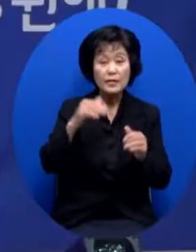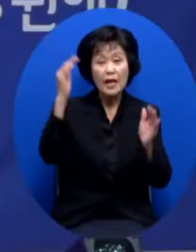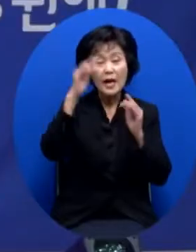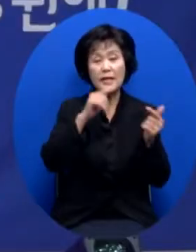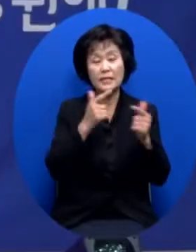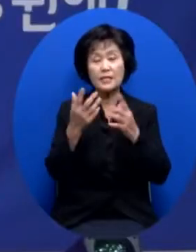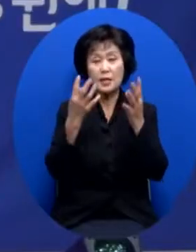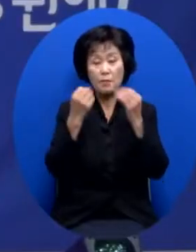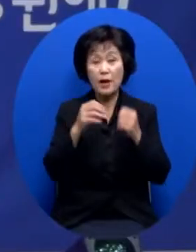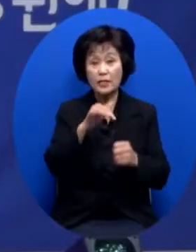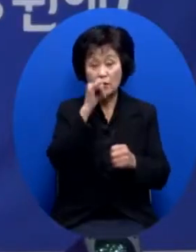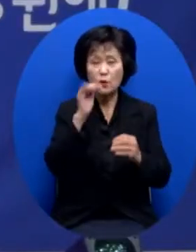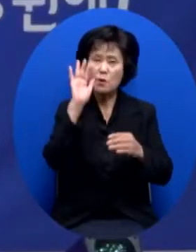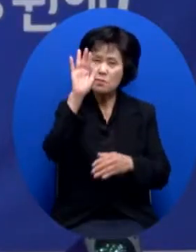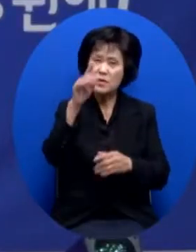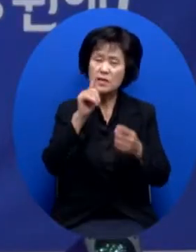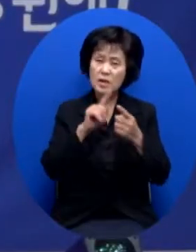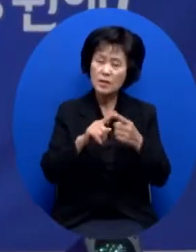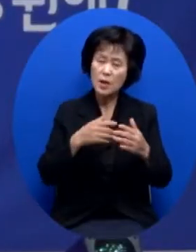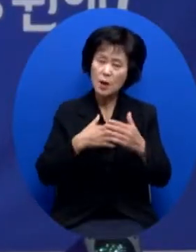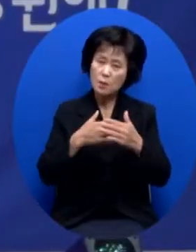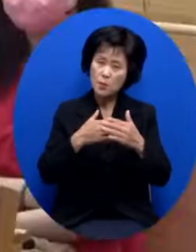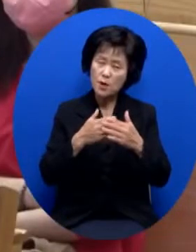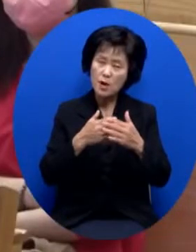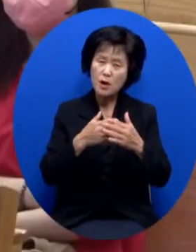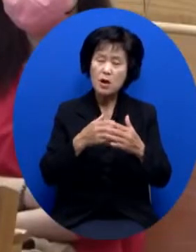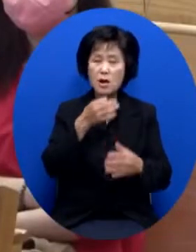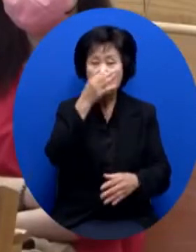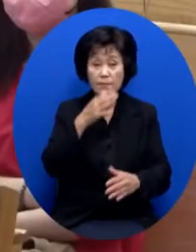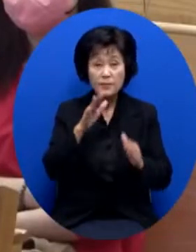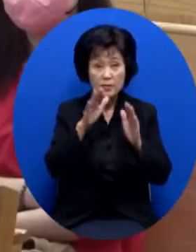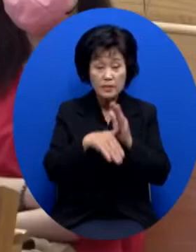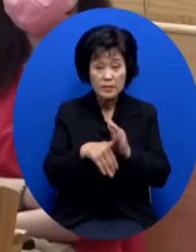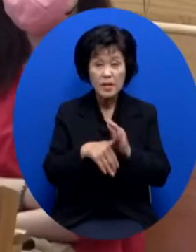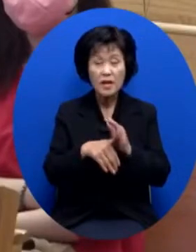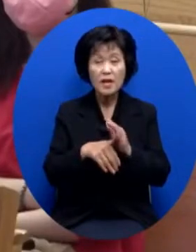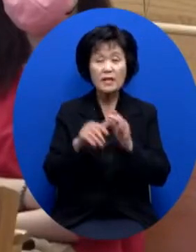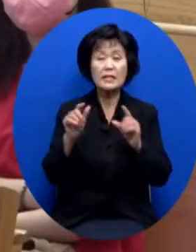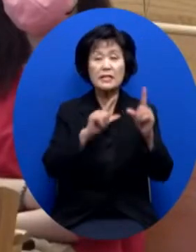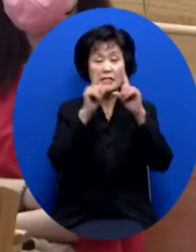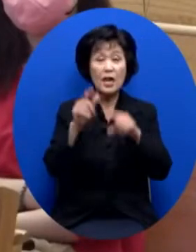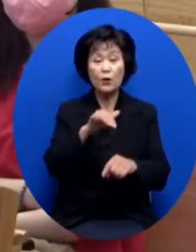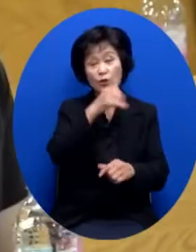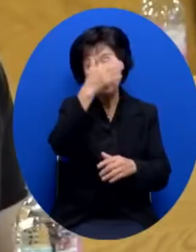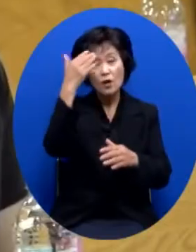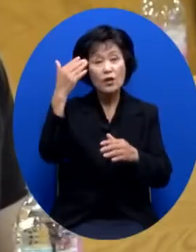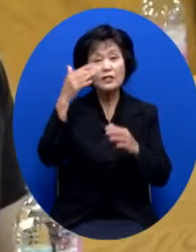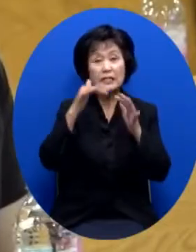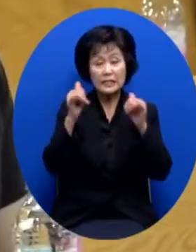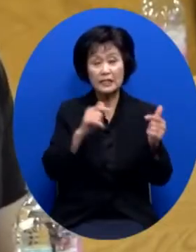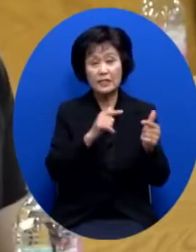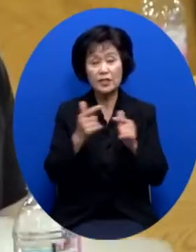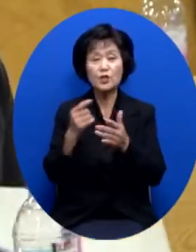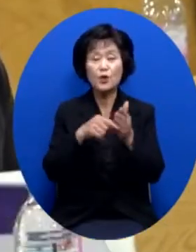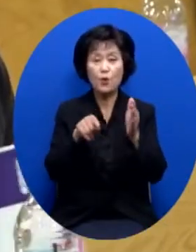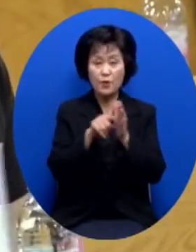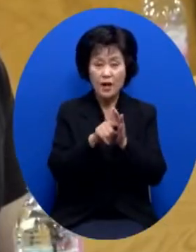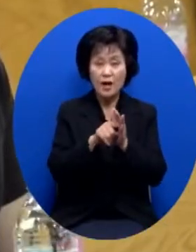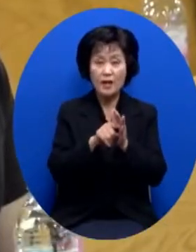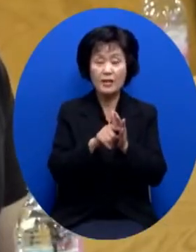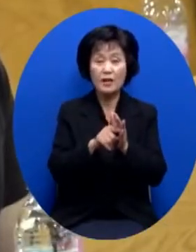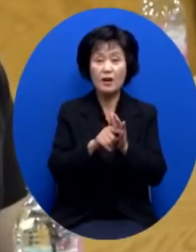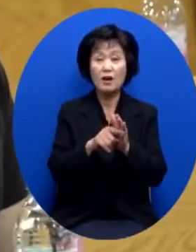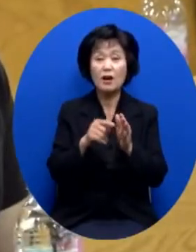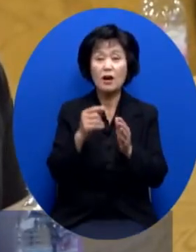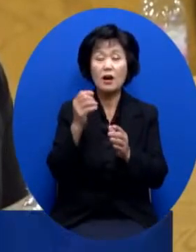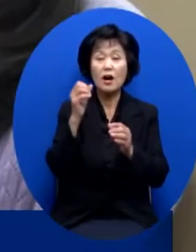미래에 대한 불안감으로 힘든 시간을 보내는 청년들에게 작은 희망을 주고자 컨퍼런스를 준비했다고 밝혔습니다.